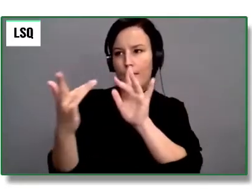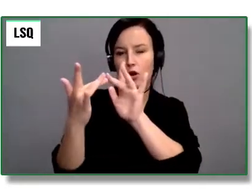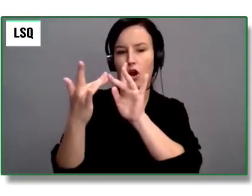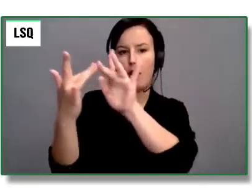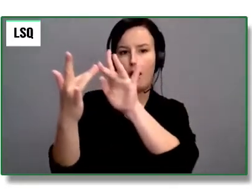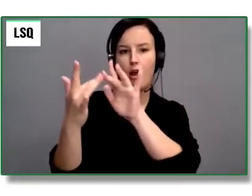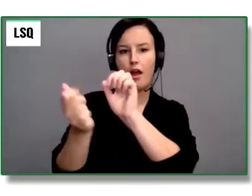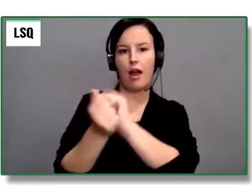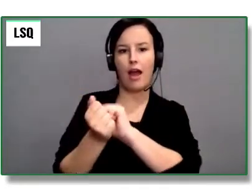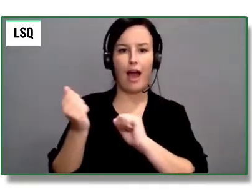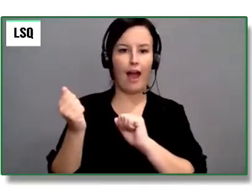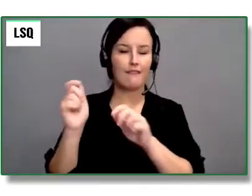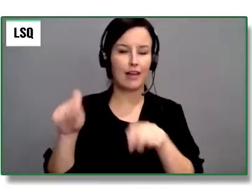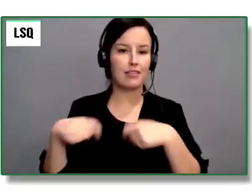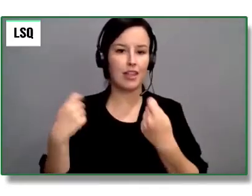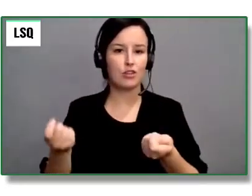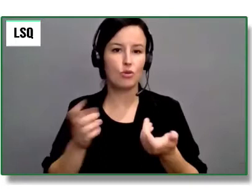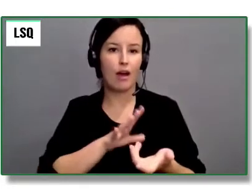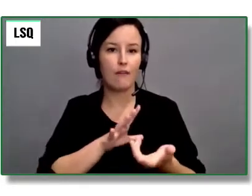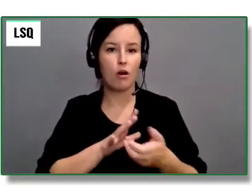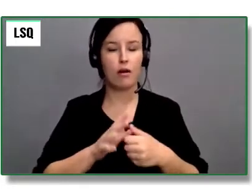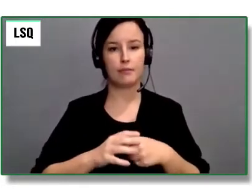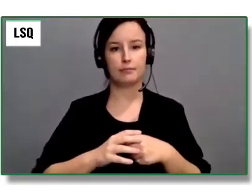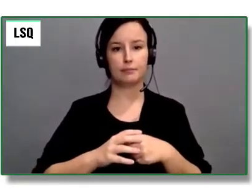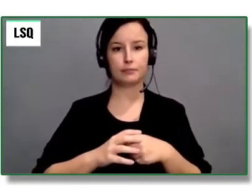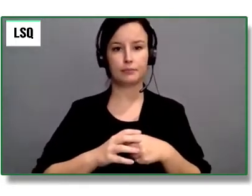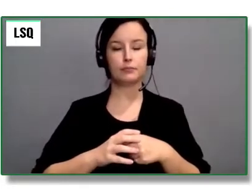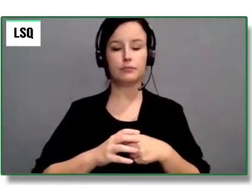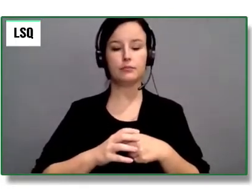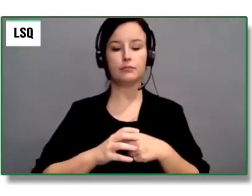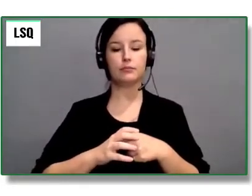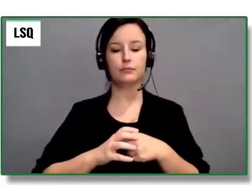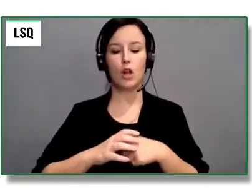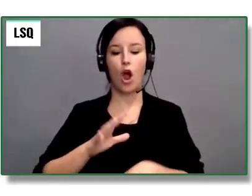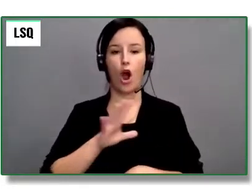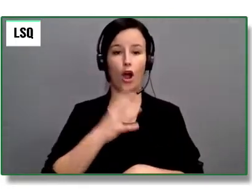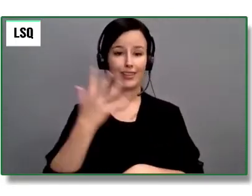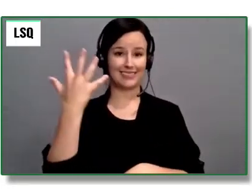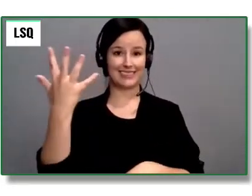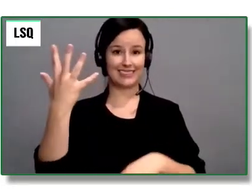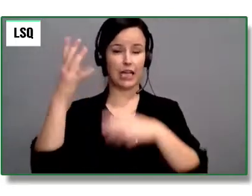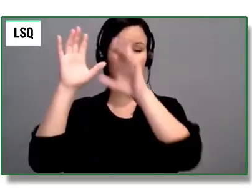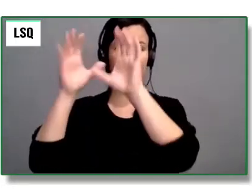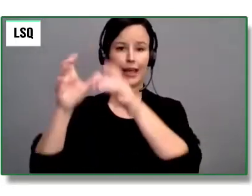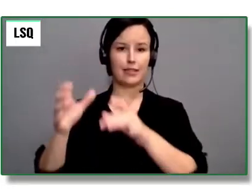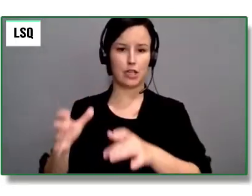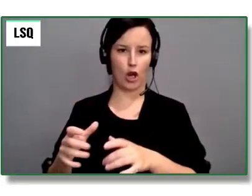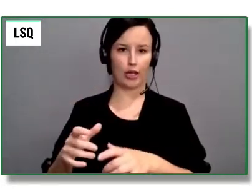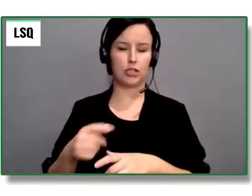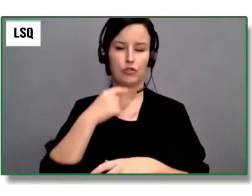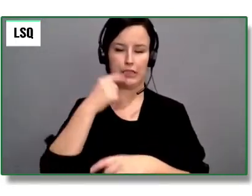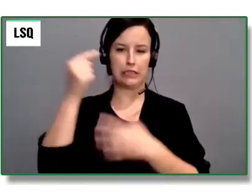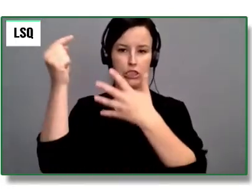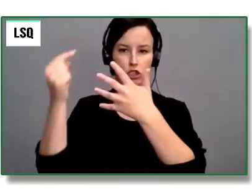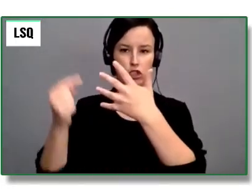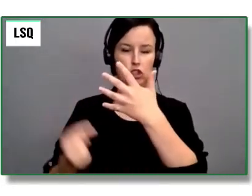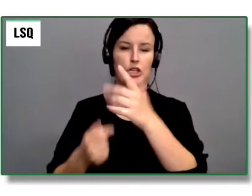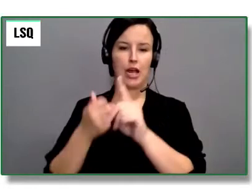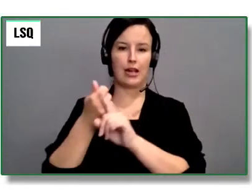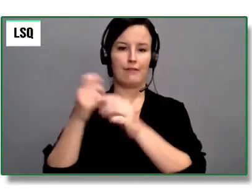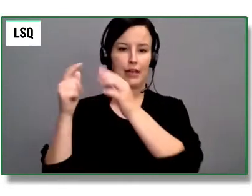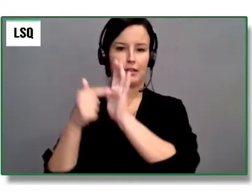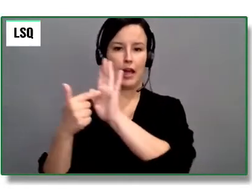nature. Alors, à droite, j'ai 5 catégories. Je vais les passer en revue une par une avec des exemples. À